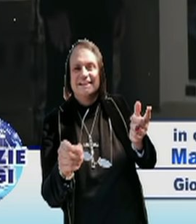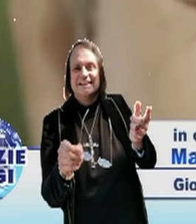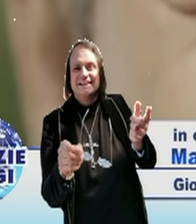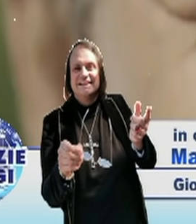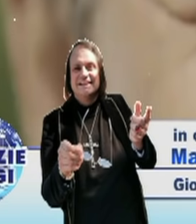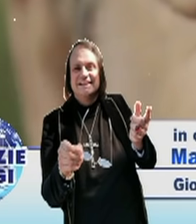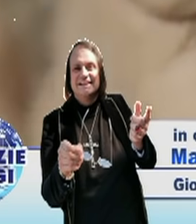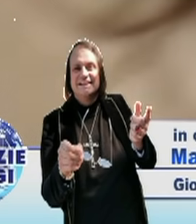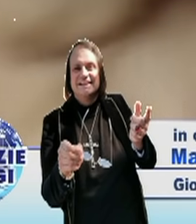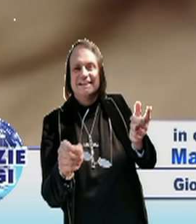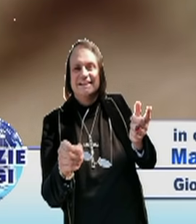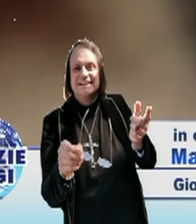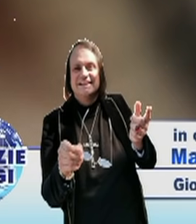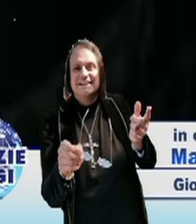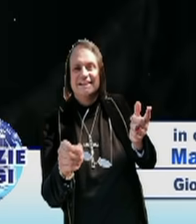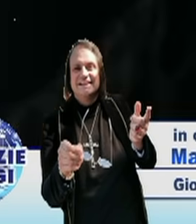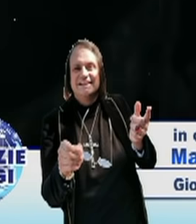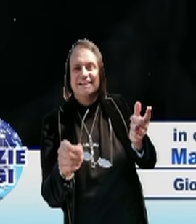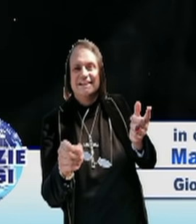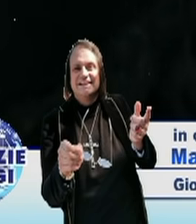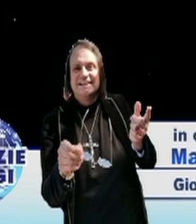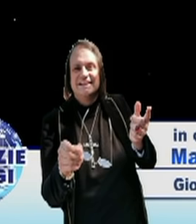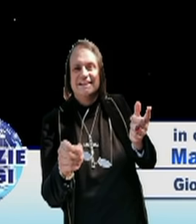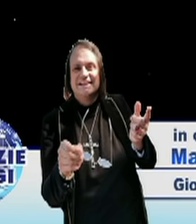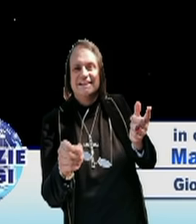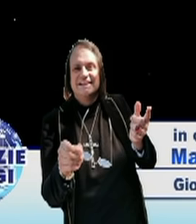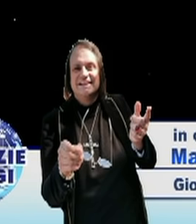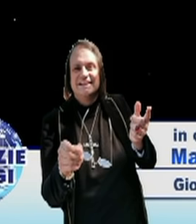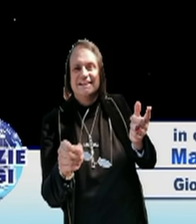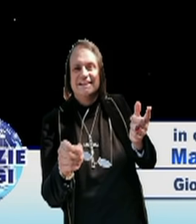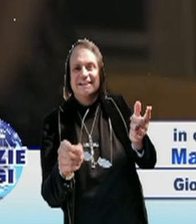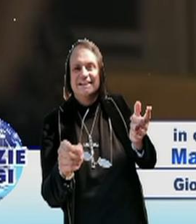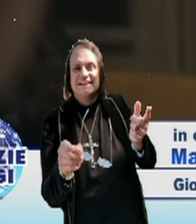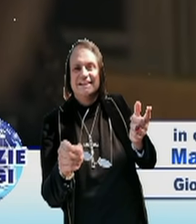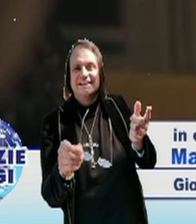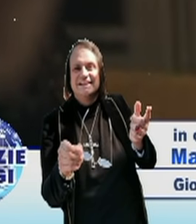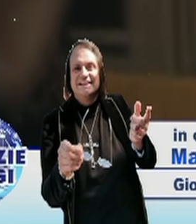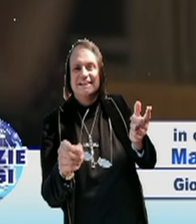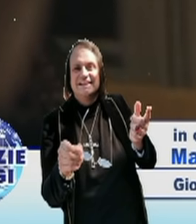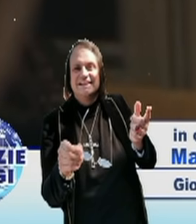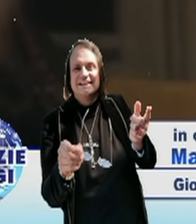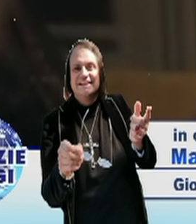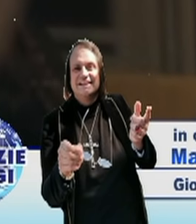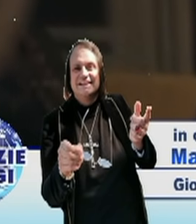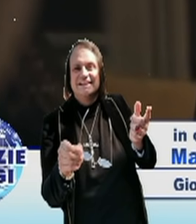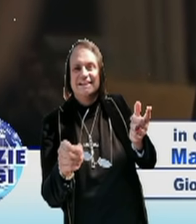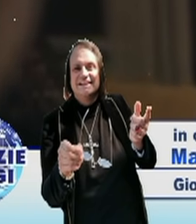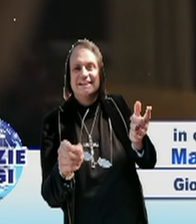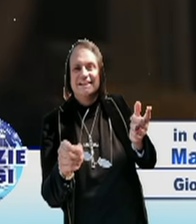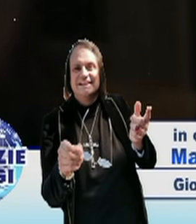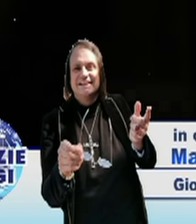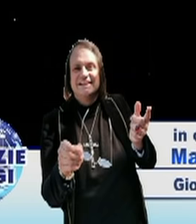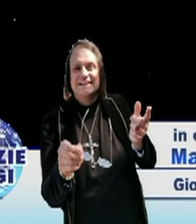bello recitare in un clima straordinario, dove ho potuto anche ammirare due bravissimi attori emergenti, Iliana